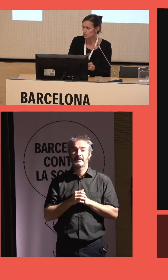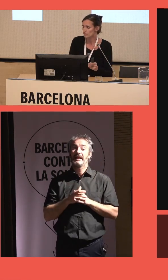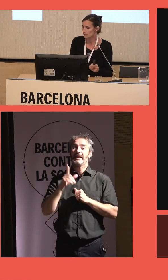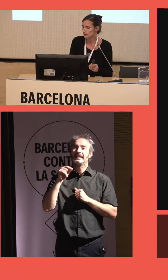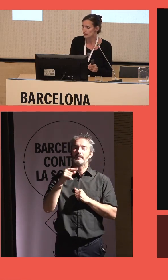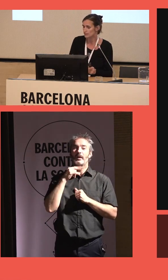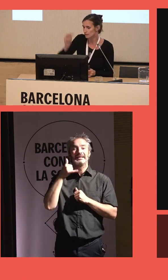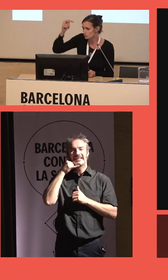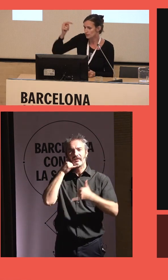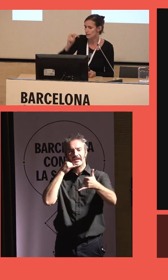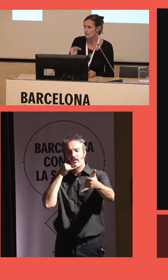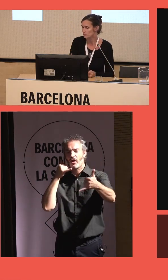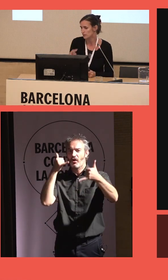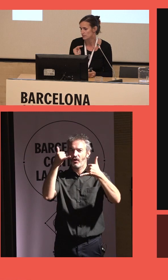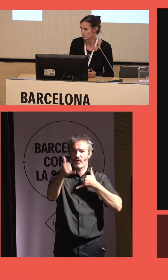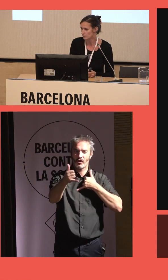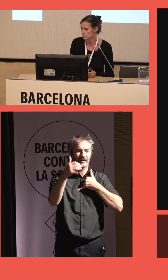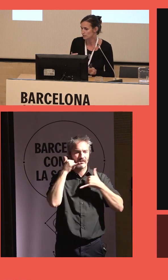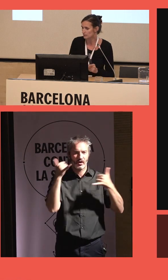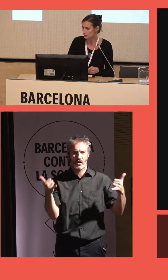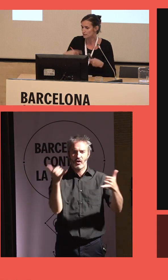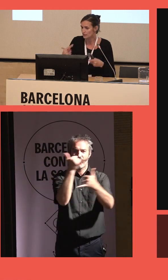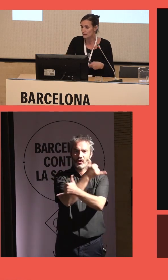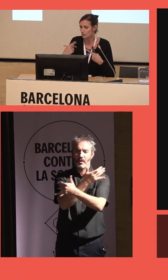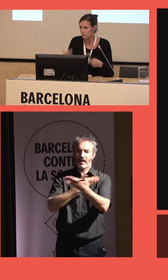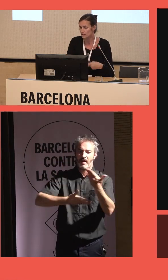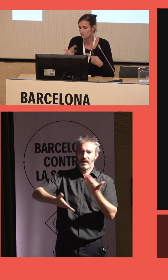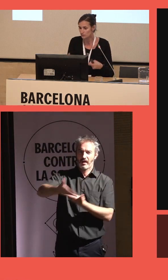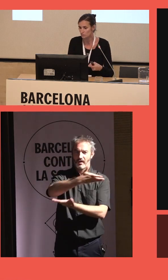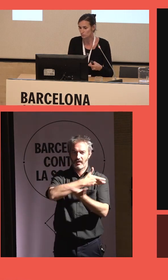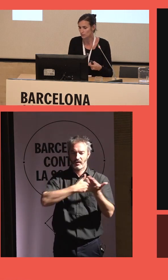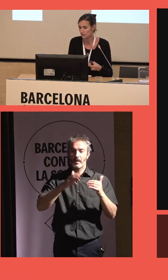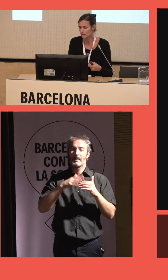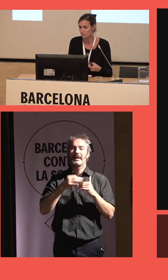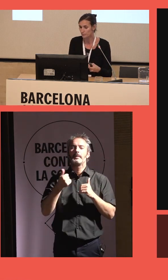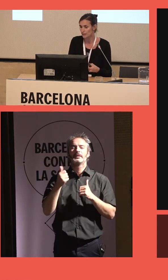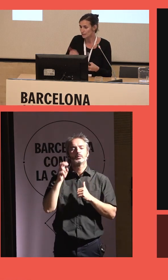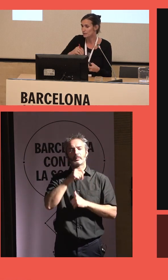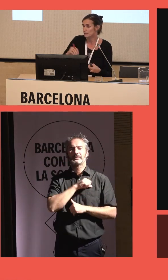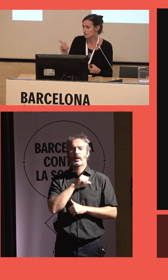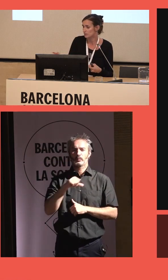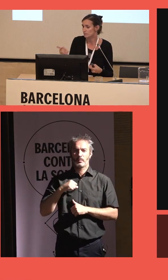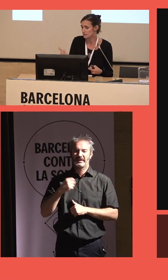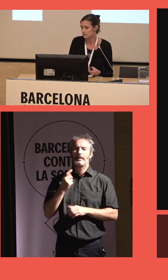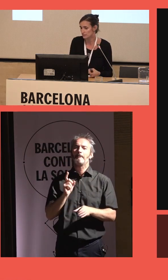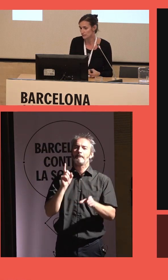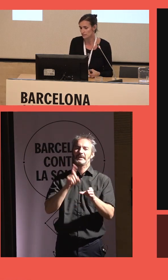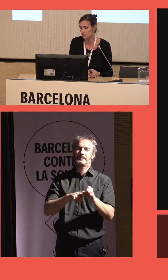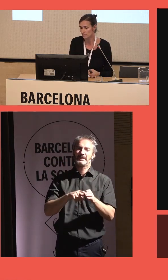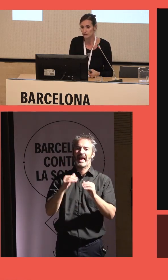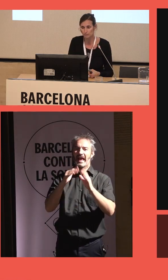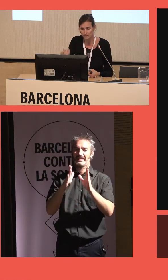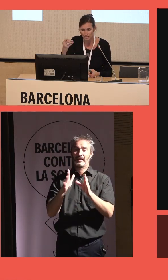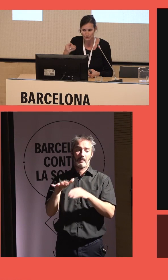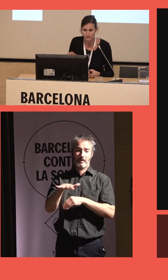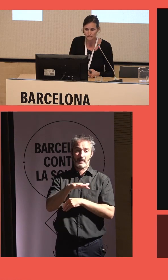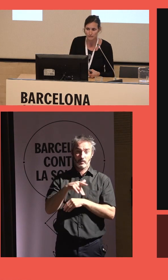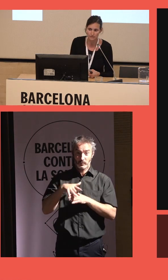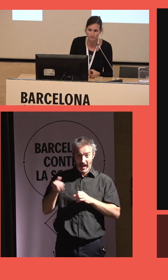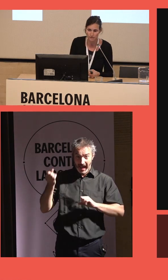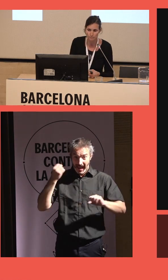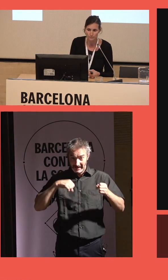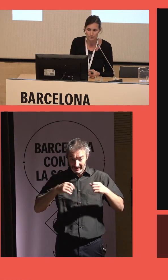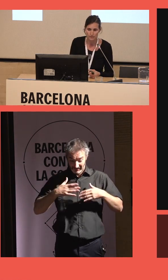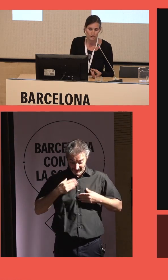la gent es doni el telèfon entre ells i no generar dependència del projecte intentar que cada cop hi hagi més autonomia i participin més de les entitats del barri perquè les